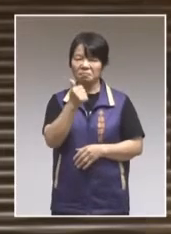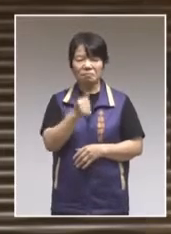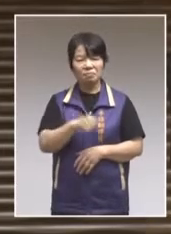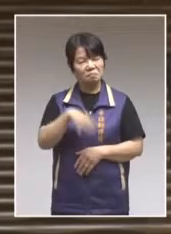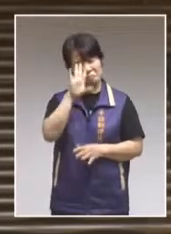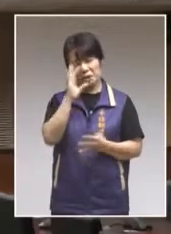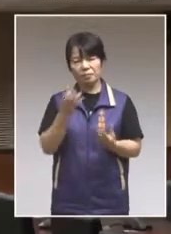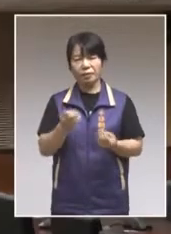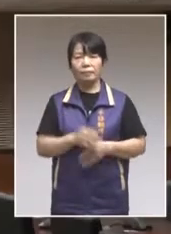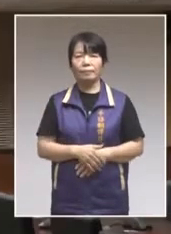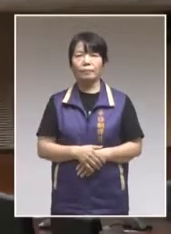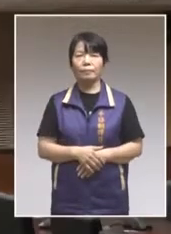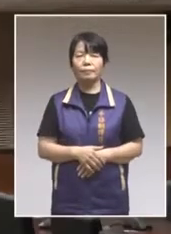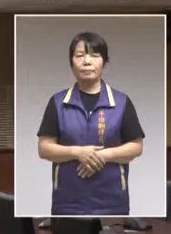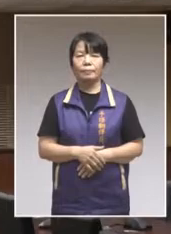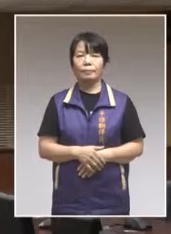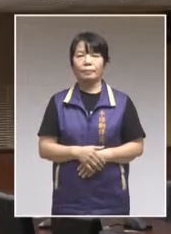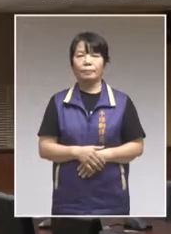上。 好，谢谢。